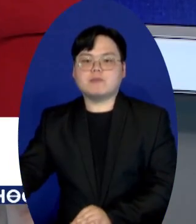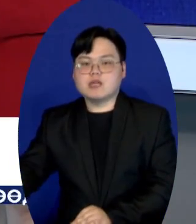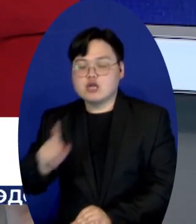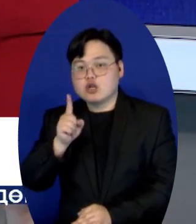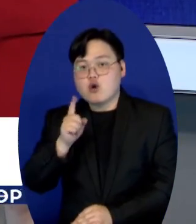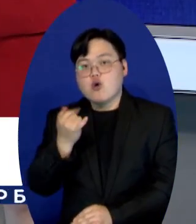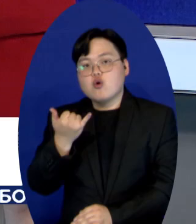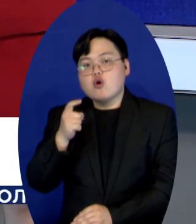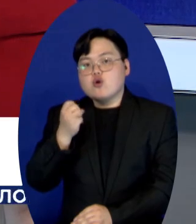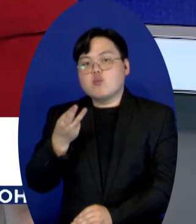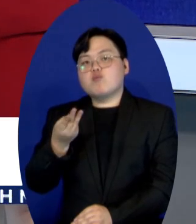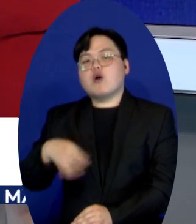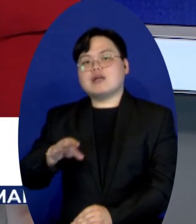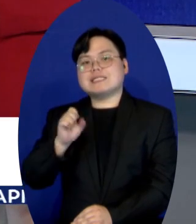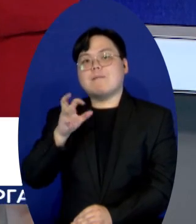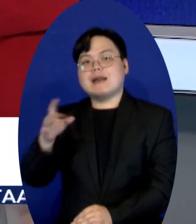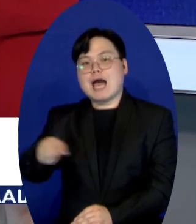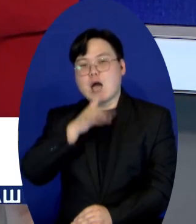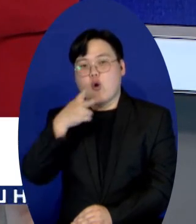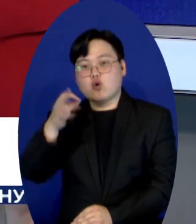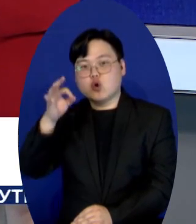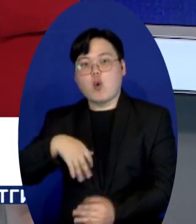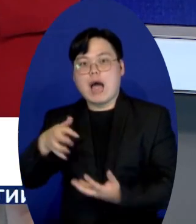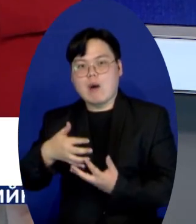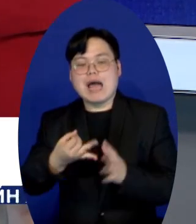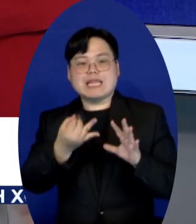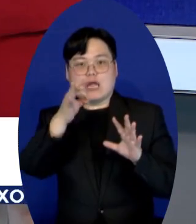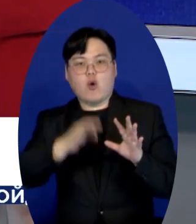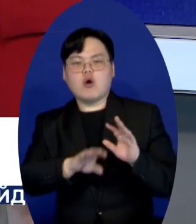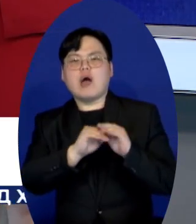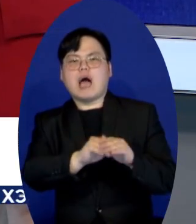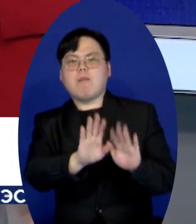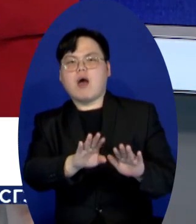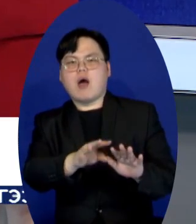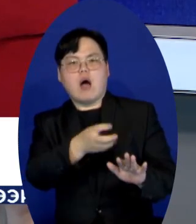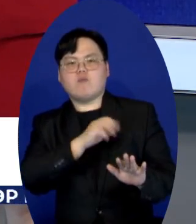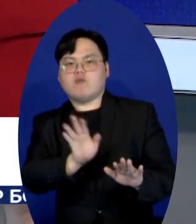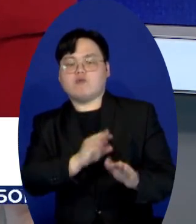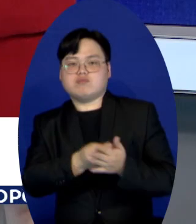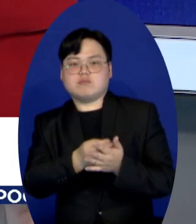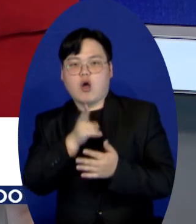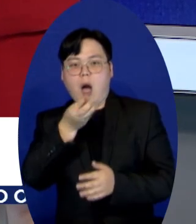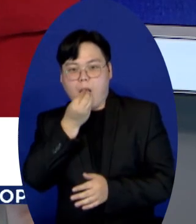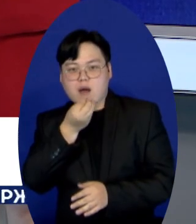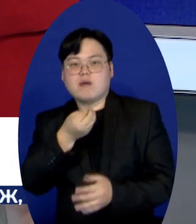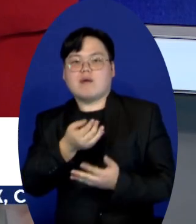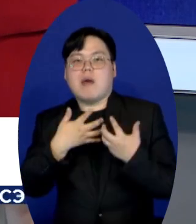хуш модноос самар түүхтэй 30% нь түүгээд 70% нь одоо үлдэх ёстой гэсэн хуулийн заалт өгд юм байна.